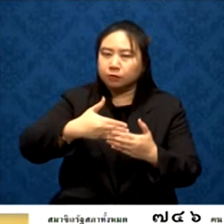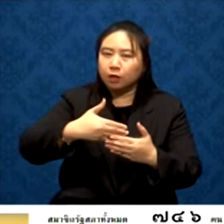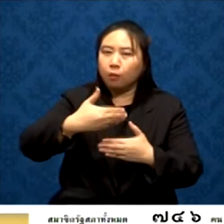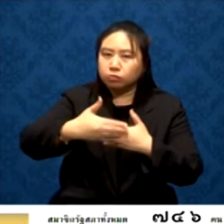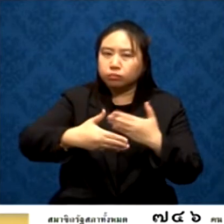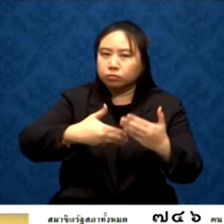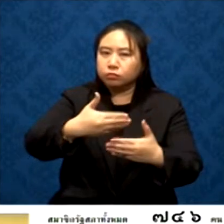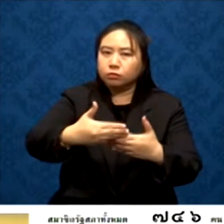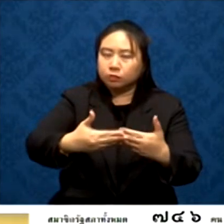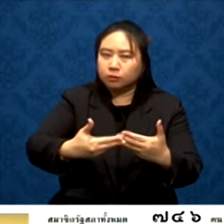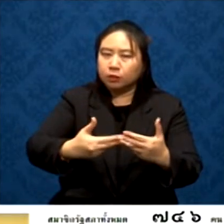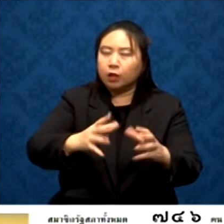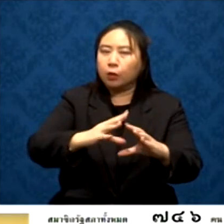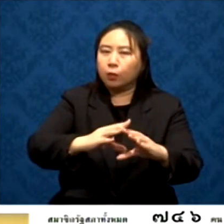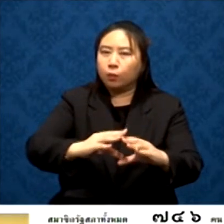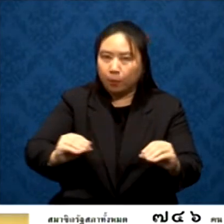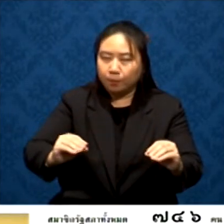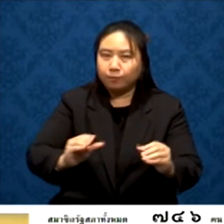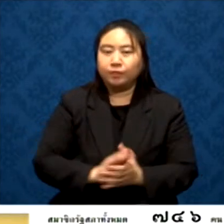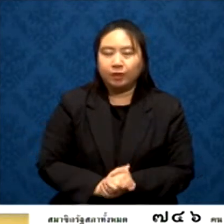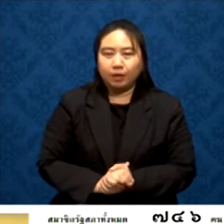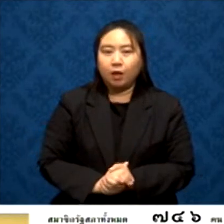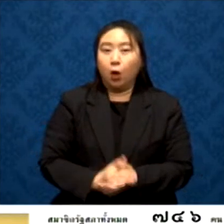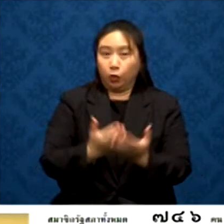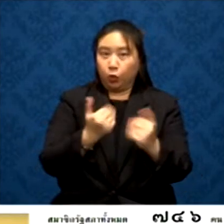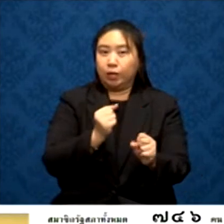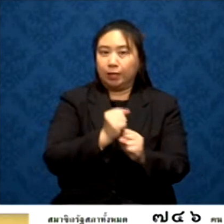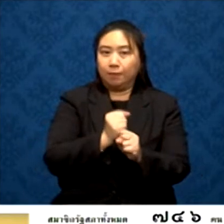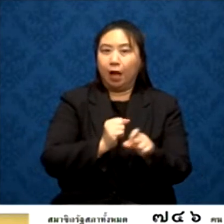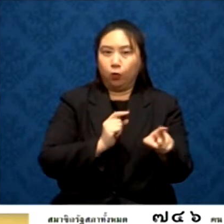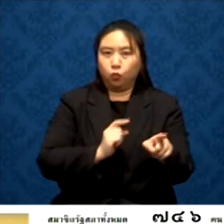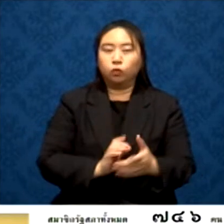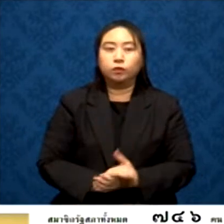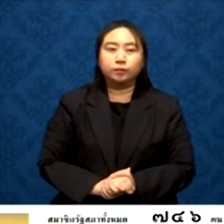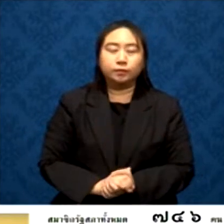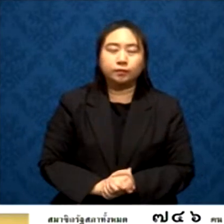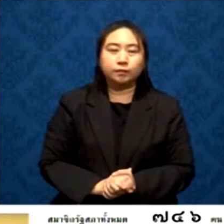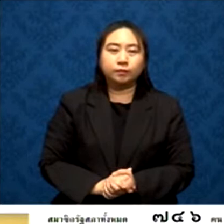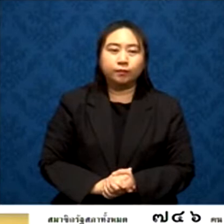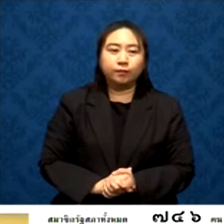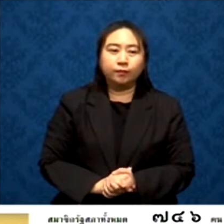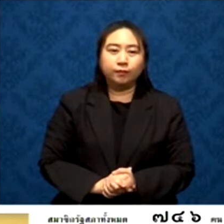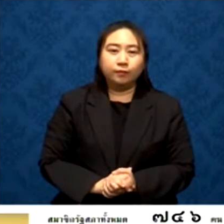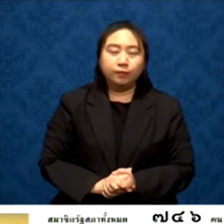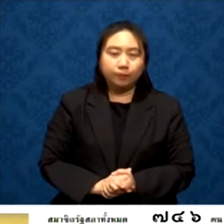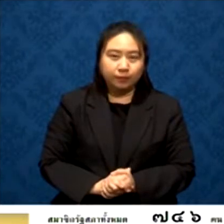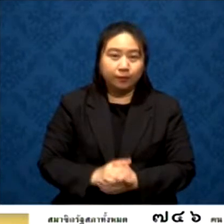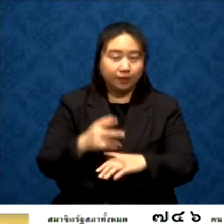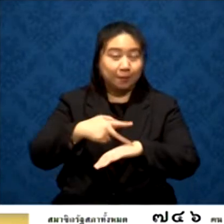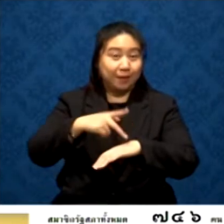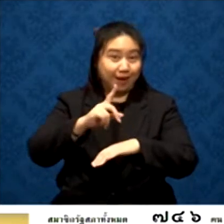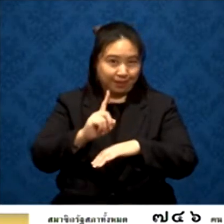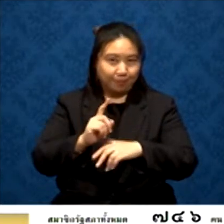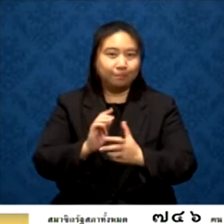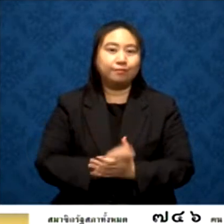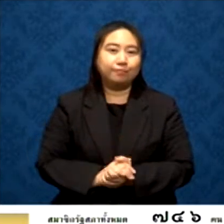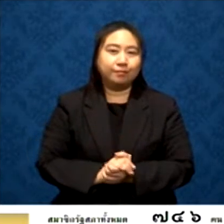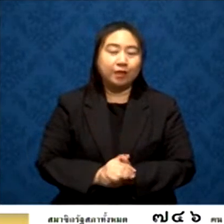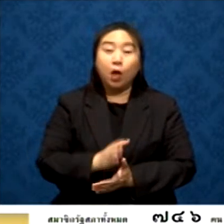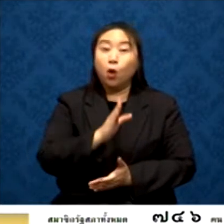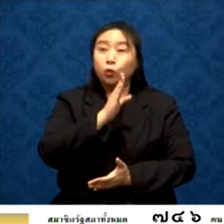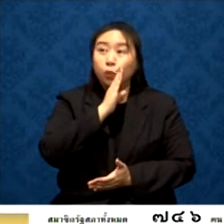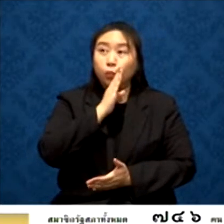ำไม่เก็บมาทำตอนนี้ให้เด็กการทำงานอยู ่ท่านประธานครับถ้าท่านนายกอยู่ตร